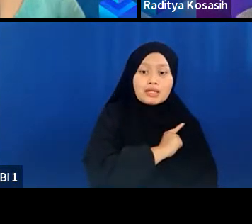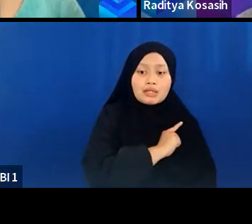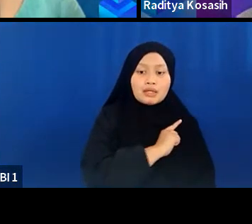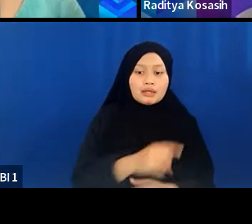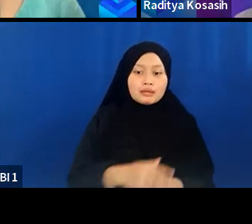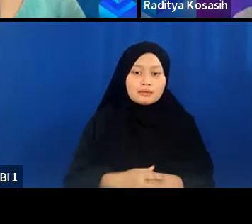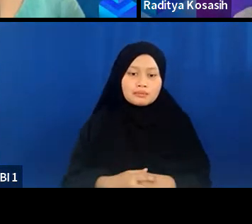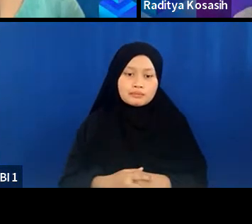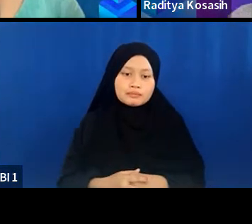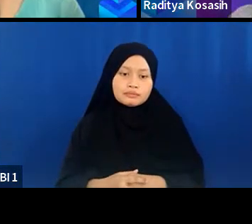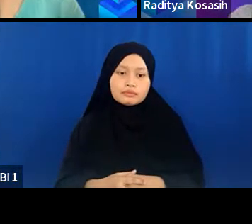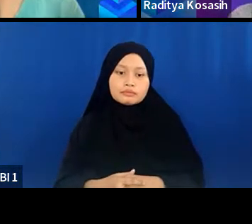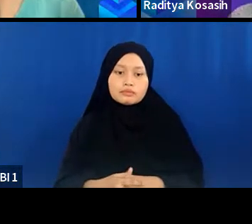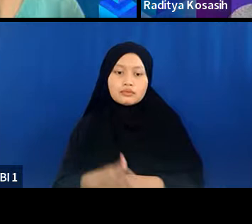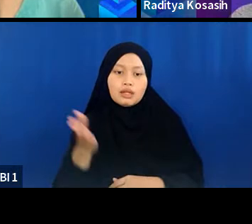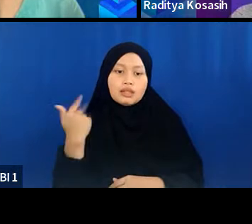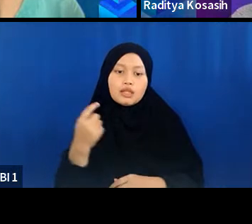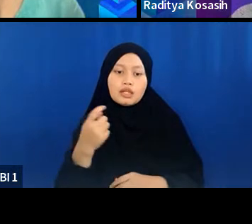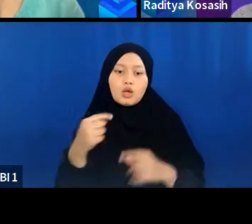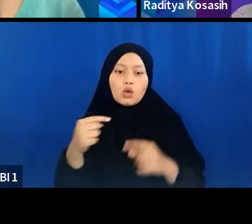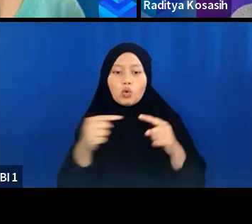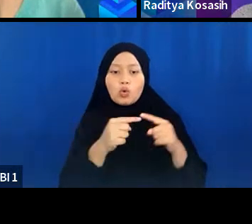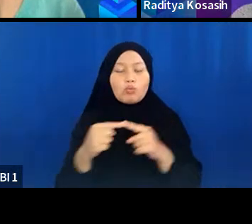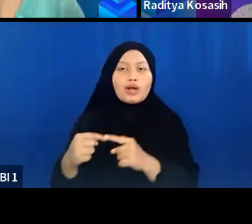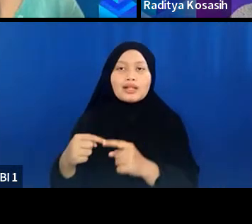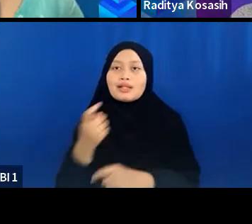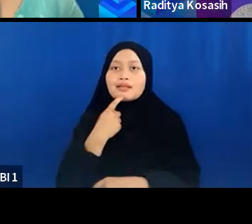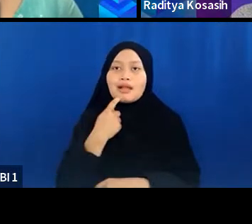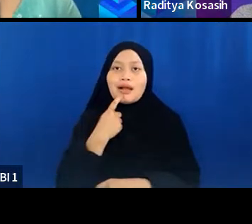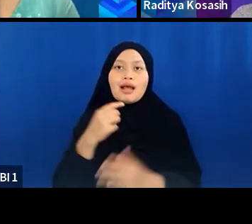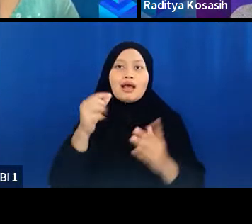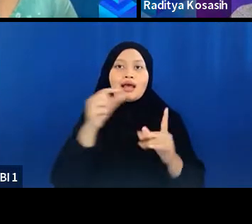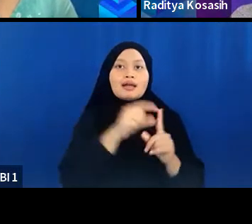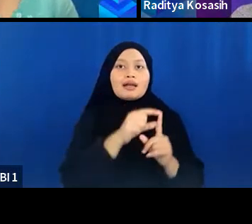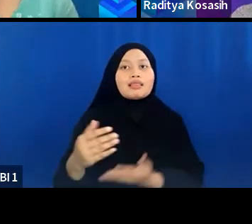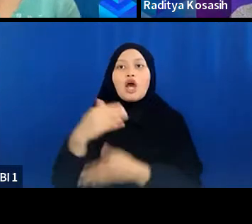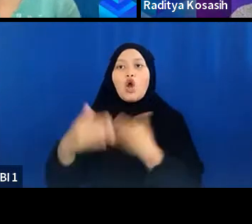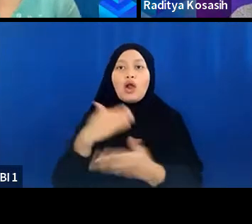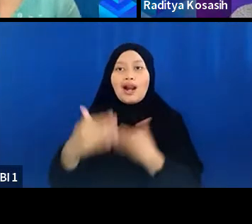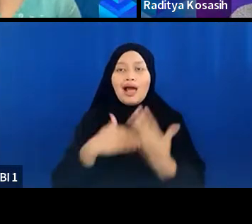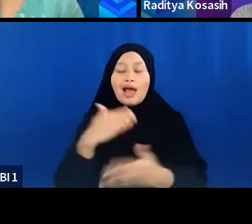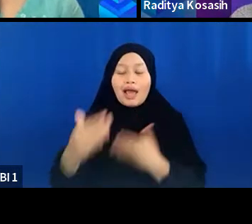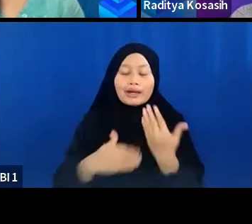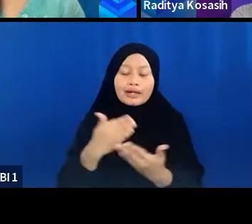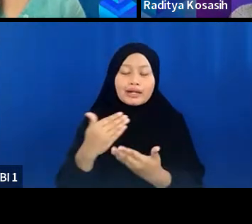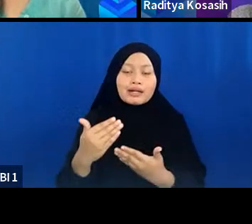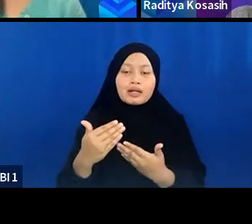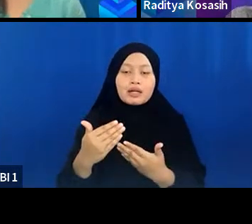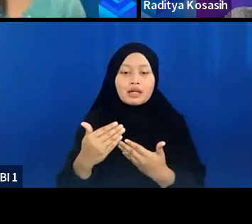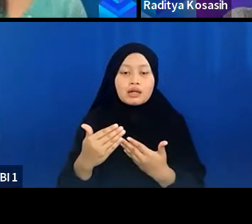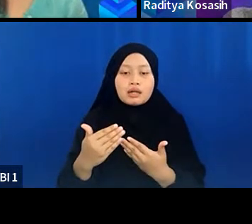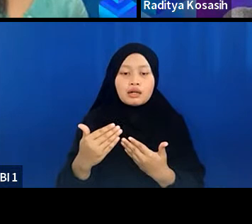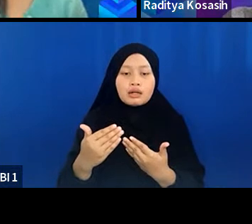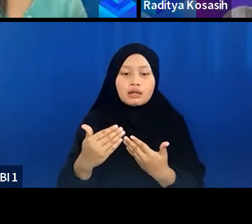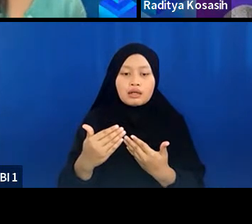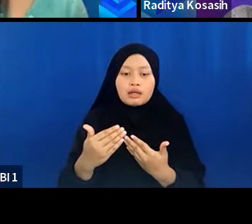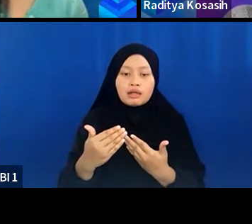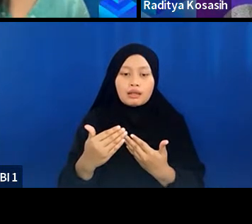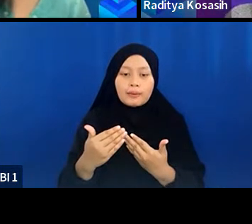itu terdapat data-data agregat dapat ketaqwaan yang apa namanya yang